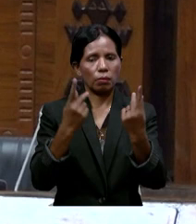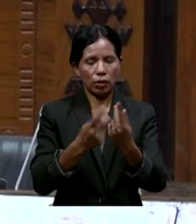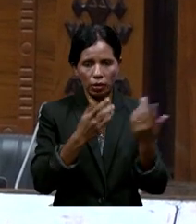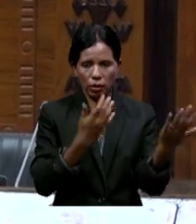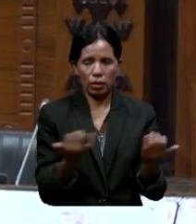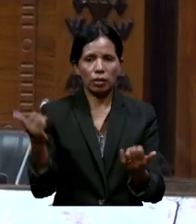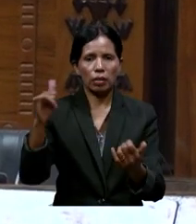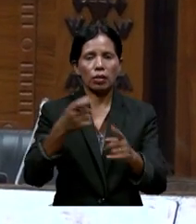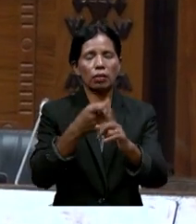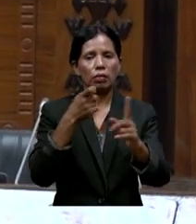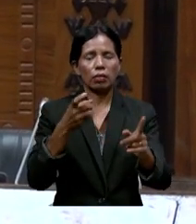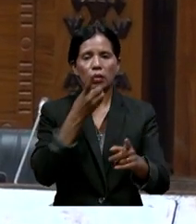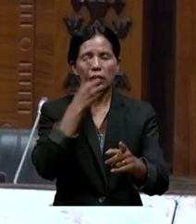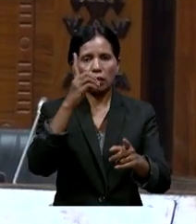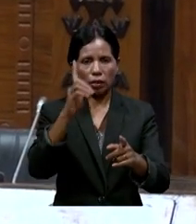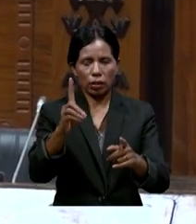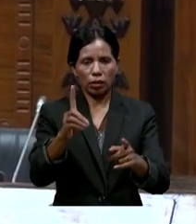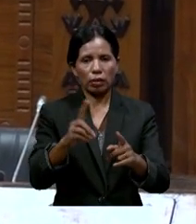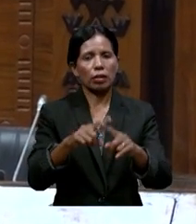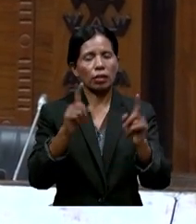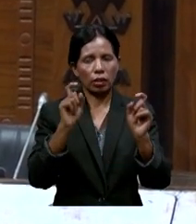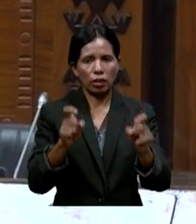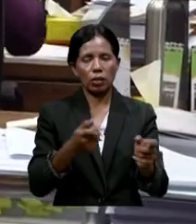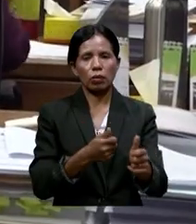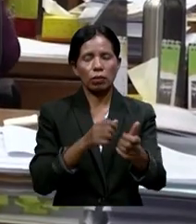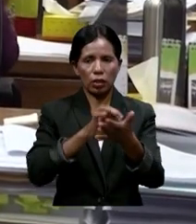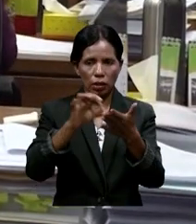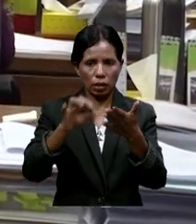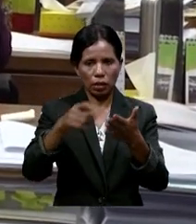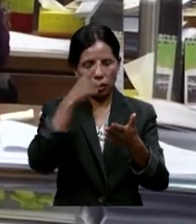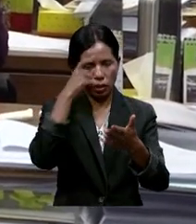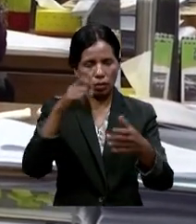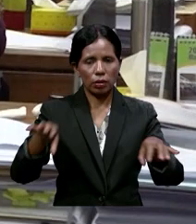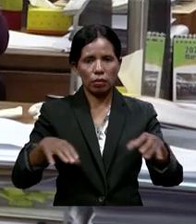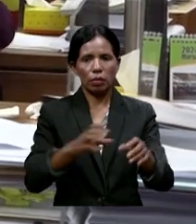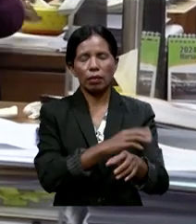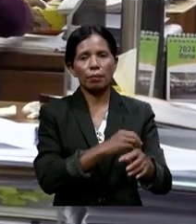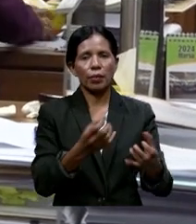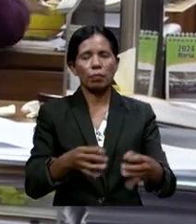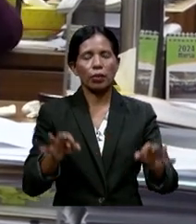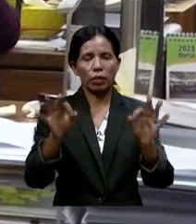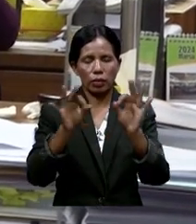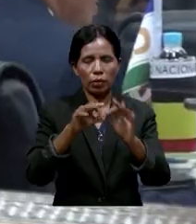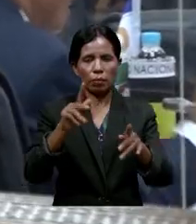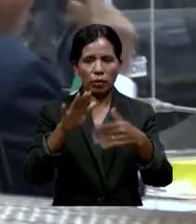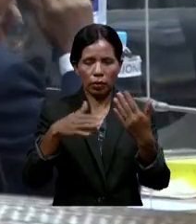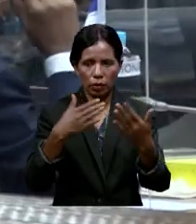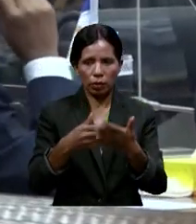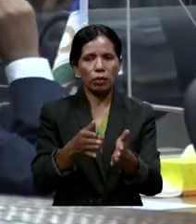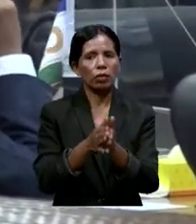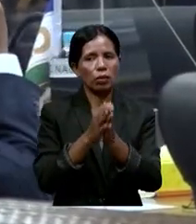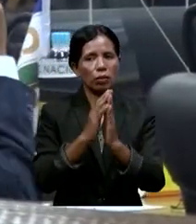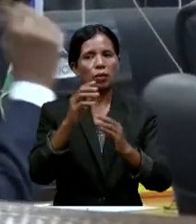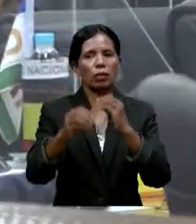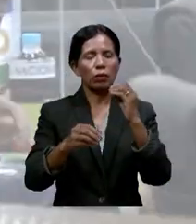sira, lihusi deklarasaun verbal, mai betengki lihusi escrita, tama servisu importador importante ba populasaun nia exigencia, kona